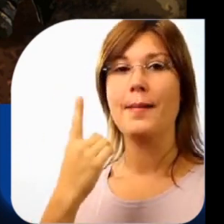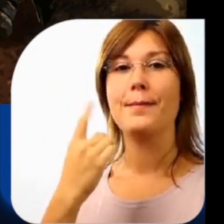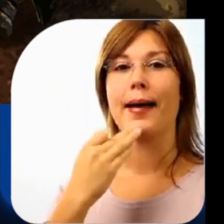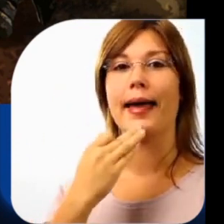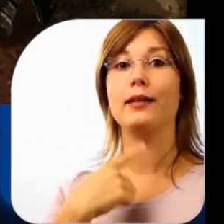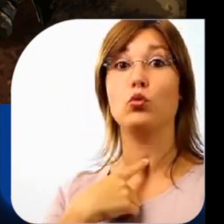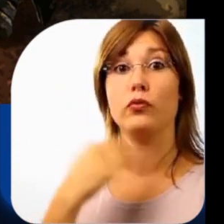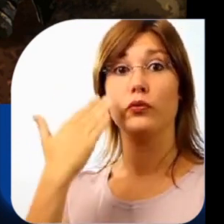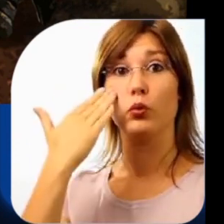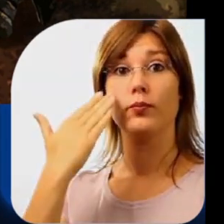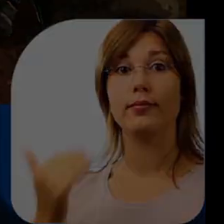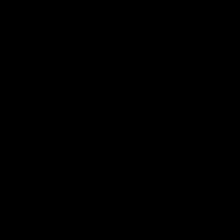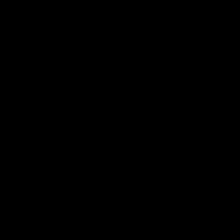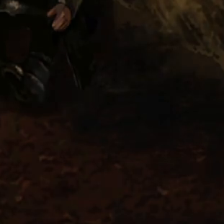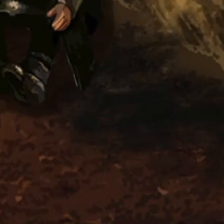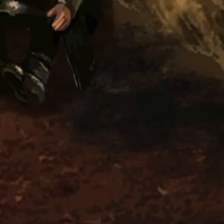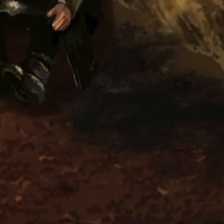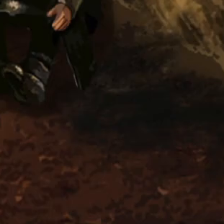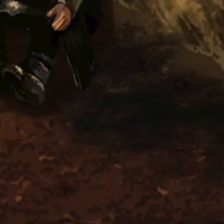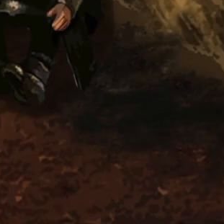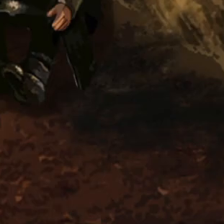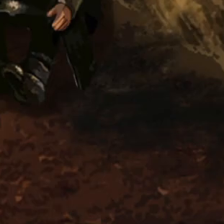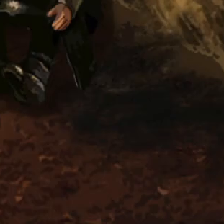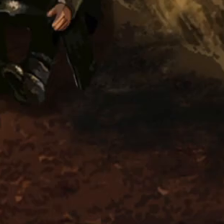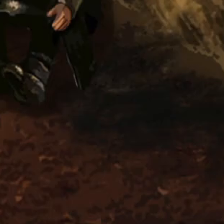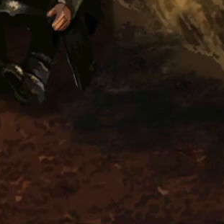s'endormirent près du feu.